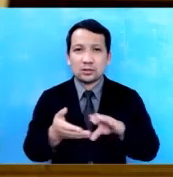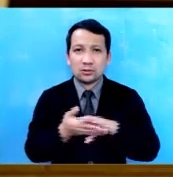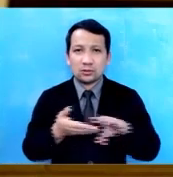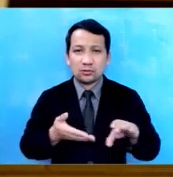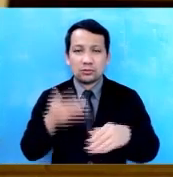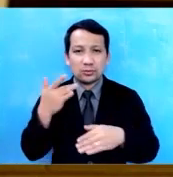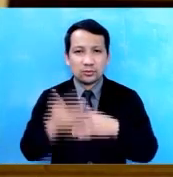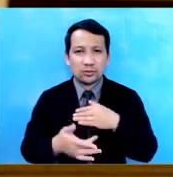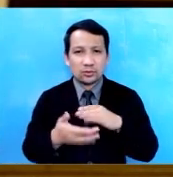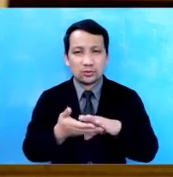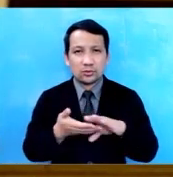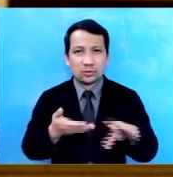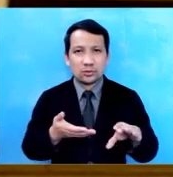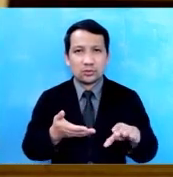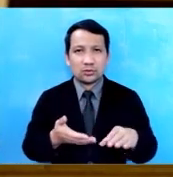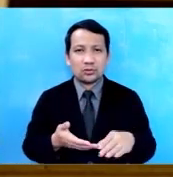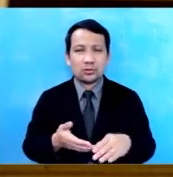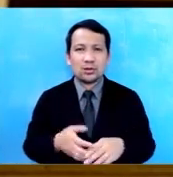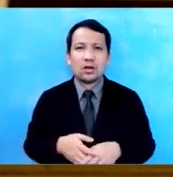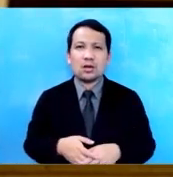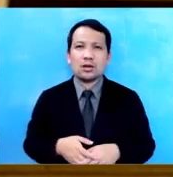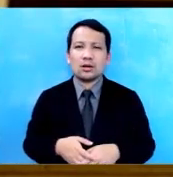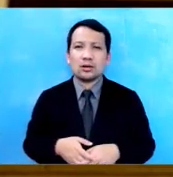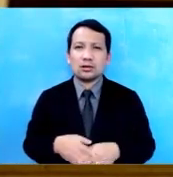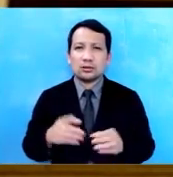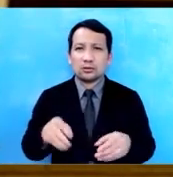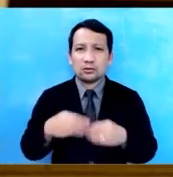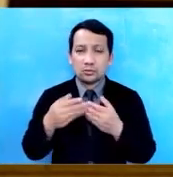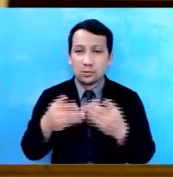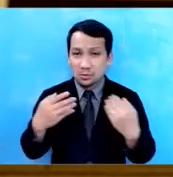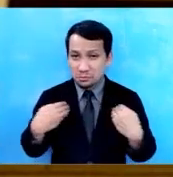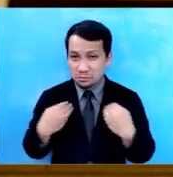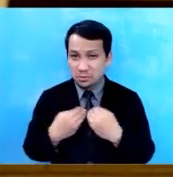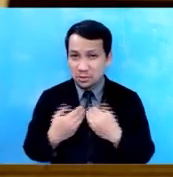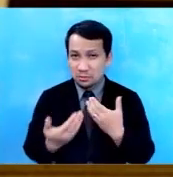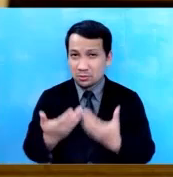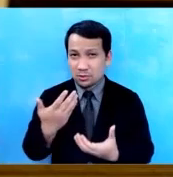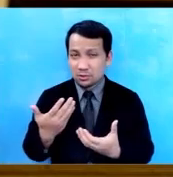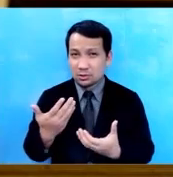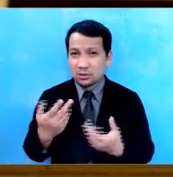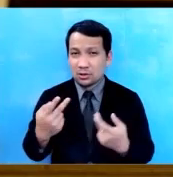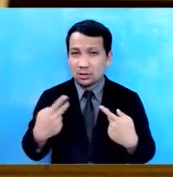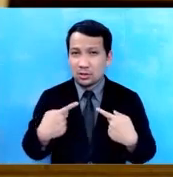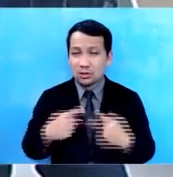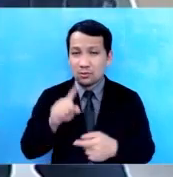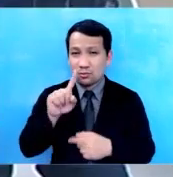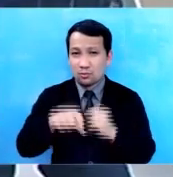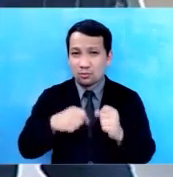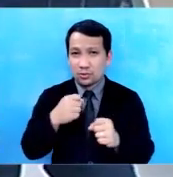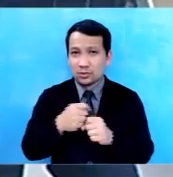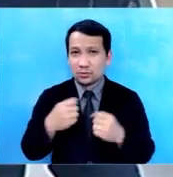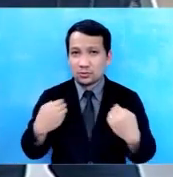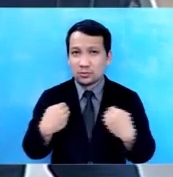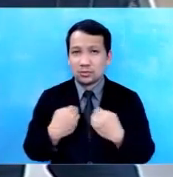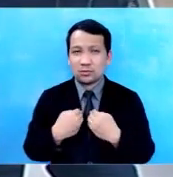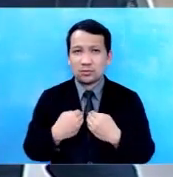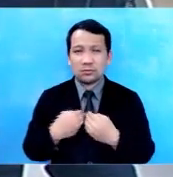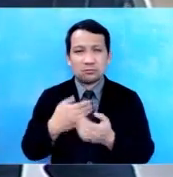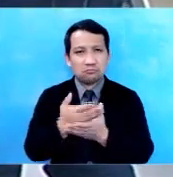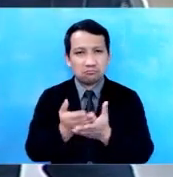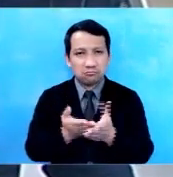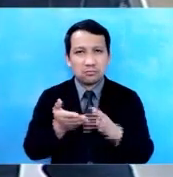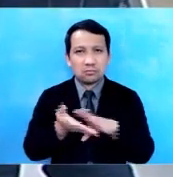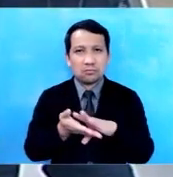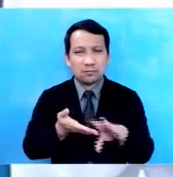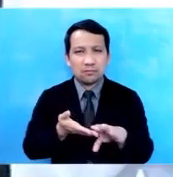withdrawals, it's anytime, provided that the member at least po naman nagkaroon ng one-year membership. For the partial withdrawal,